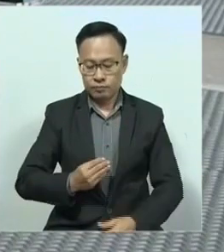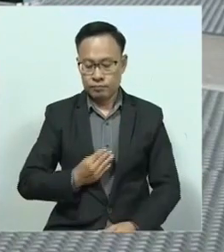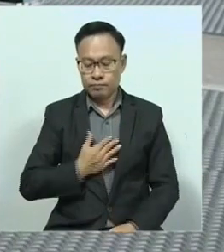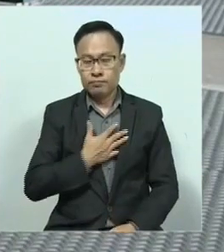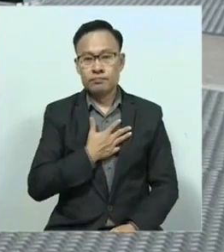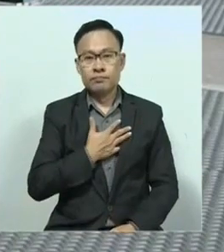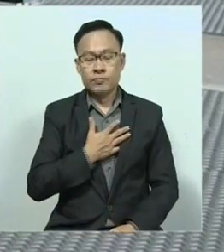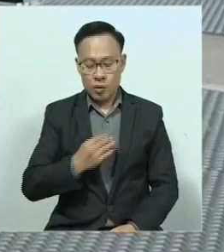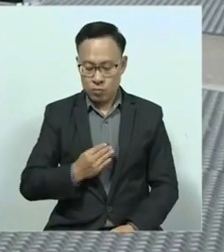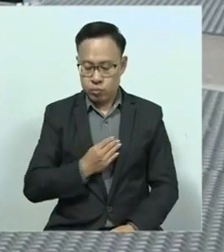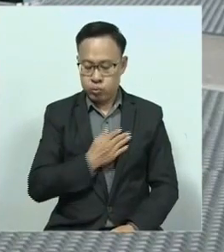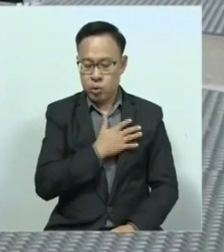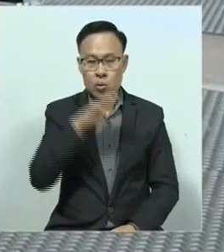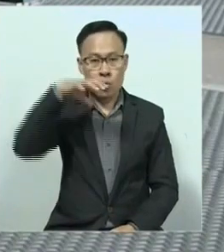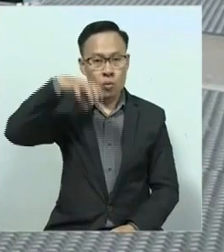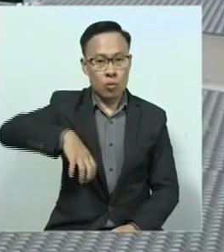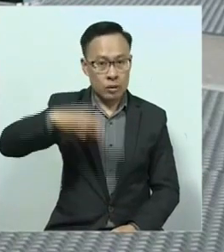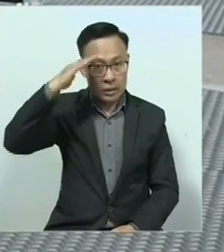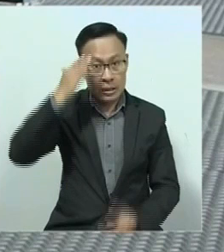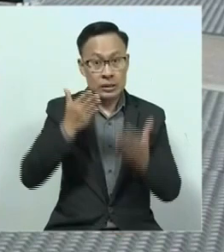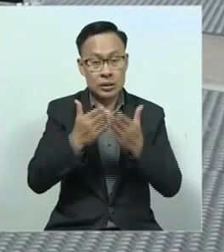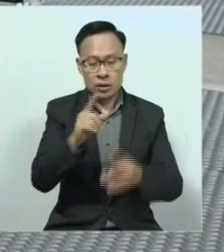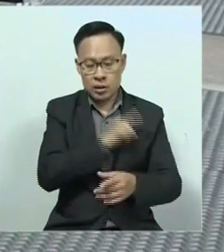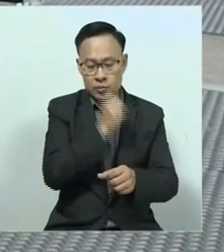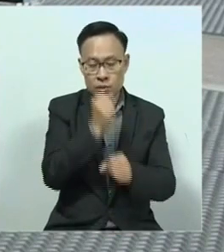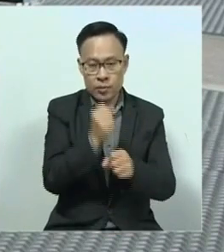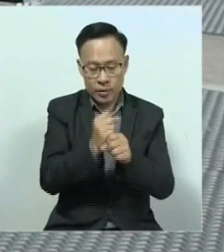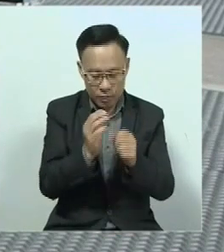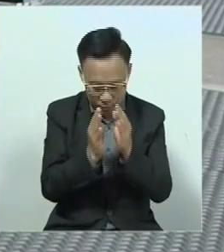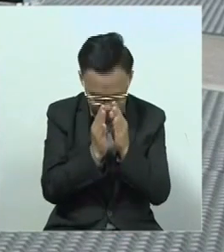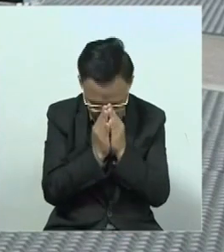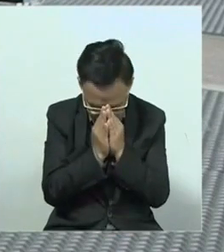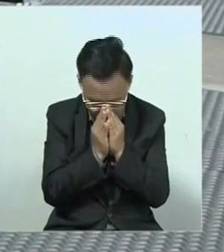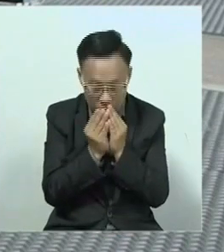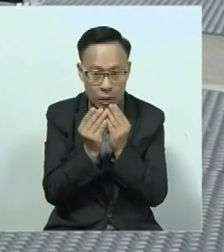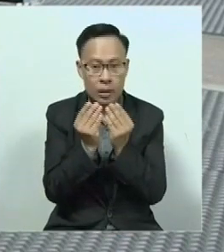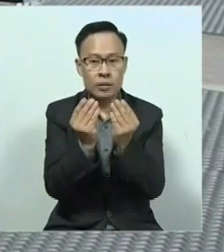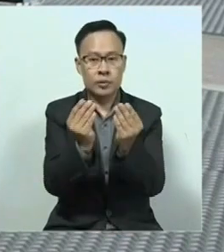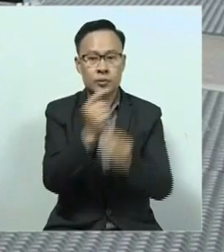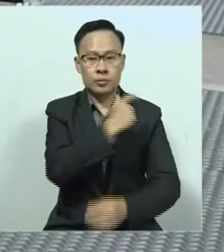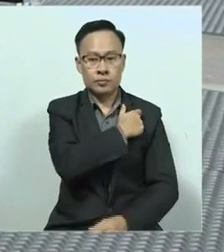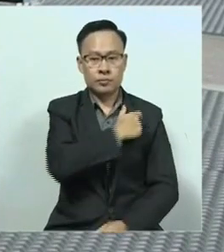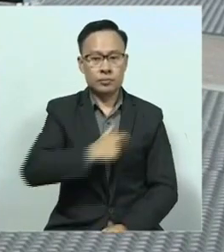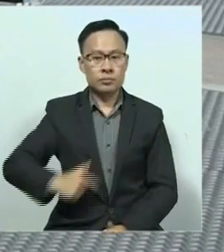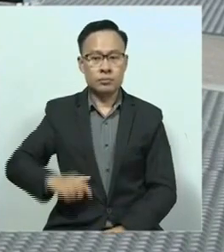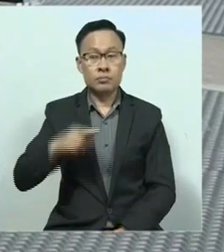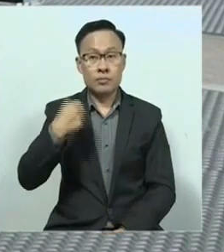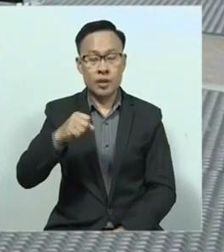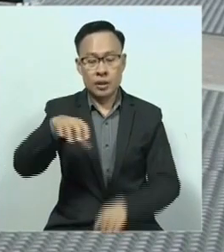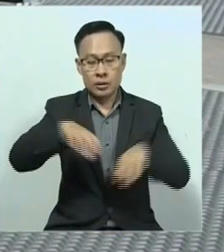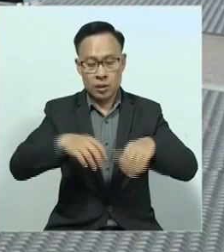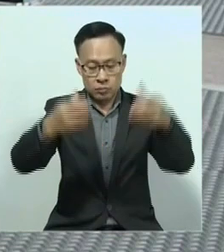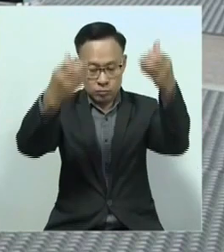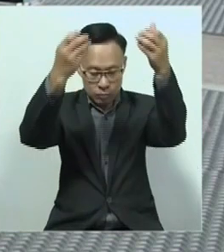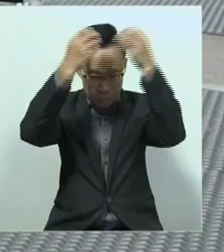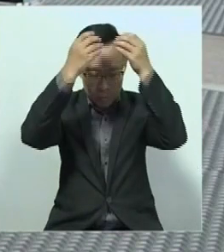พเรือในการรับภารกิจนี้ถวายแด่พระองค์ท่านในพระราชพิธีบรมราชาภิเษกนะคะโดยเฉพาะกำลังพล